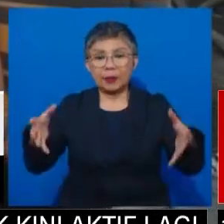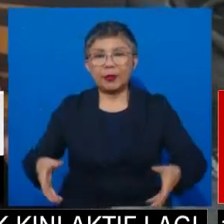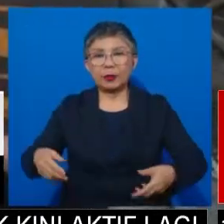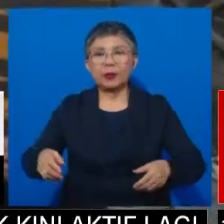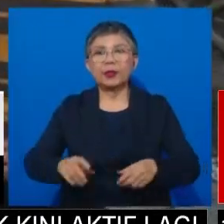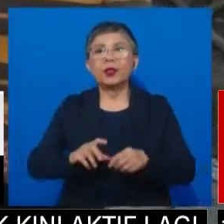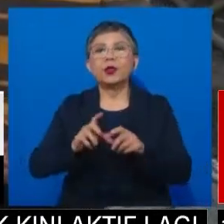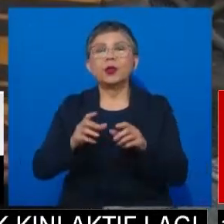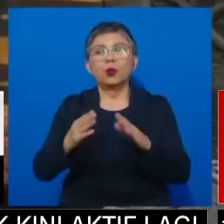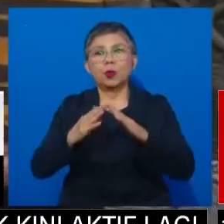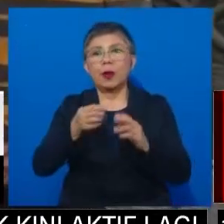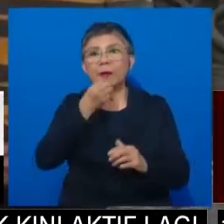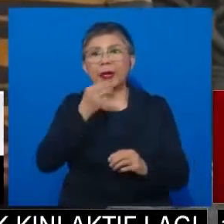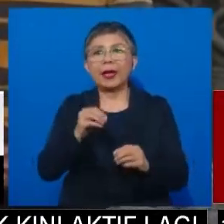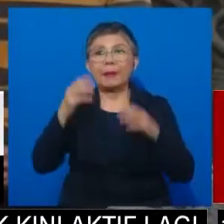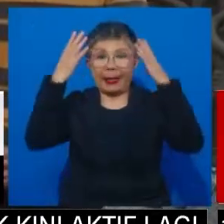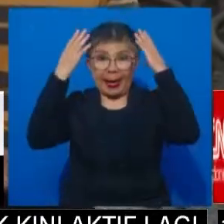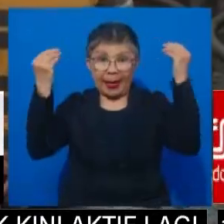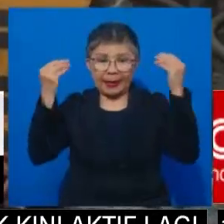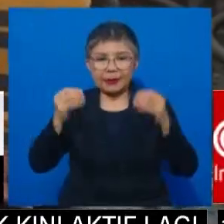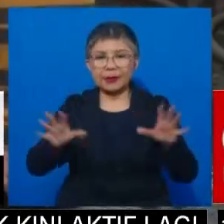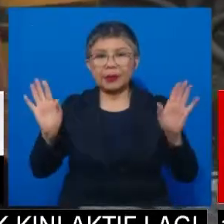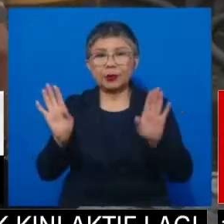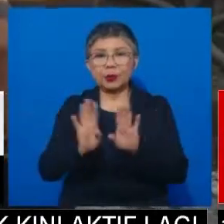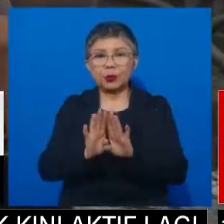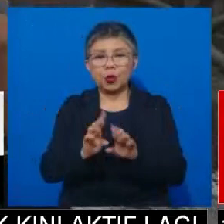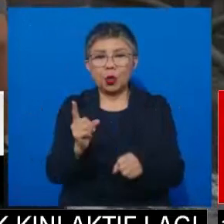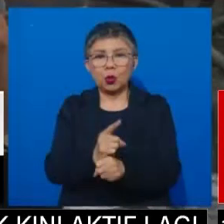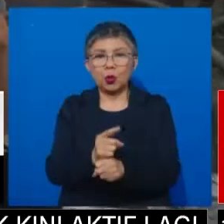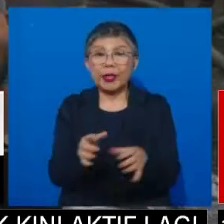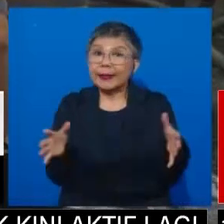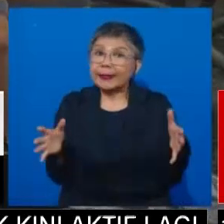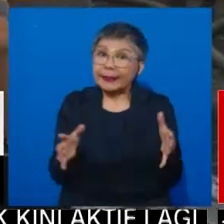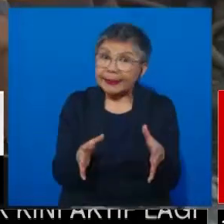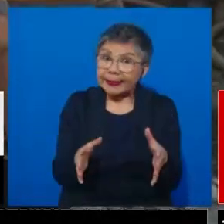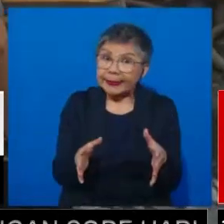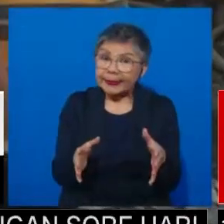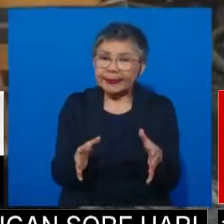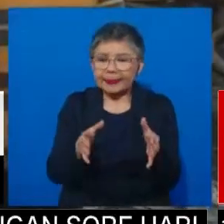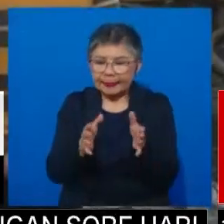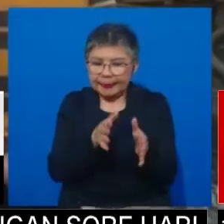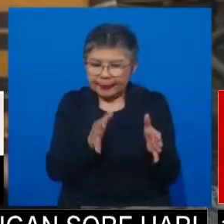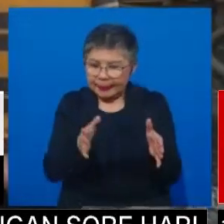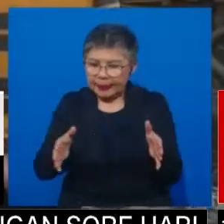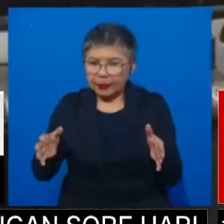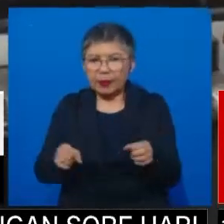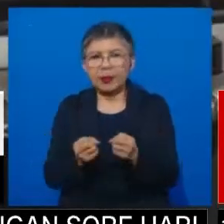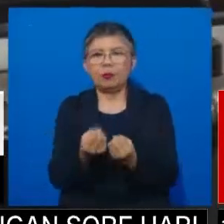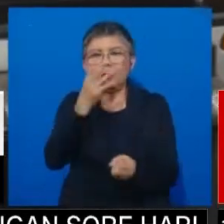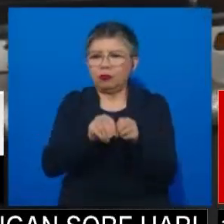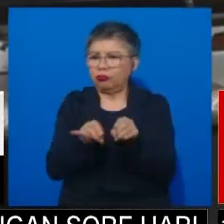Padang. Jadi ini karena rukonya kecil dan rapat, jadi kena imbas kiri